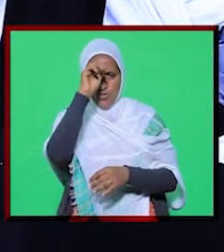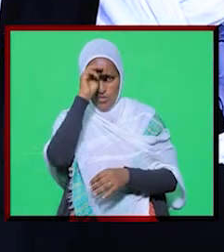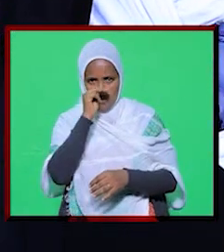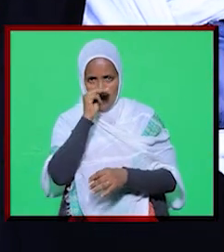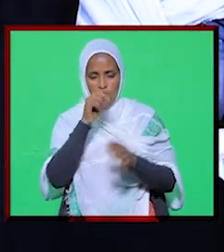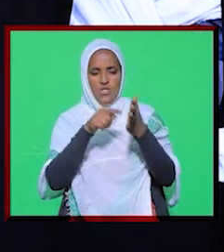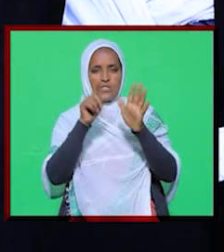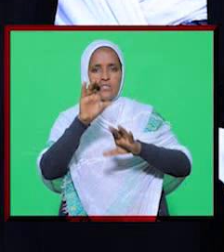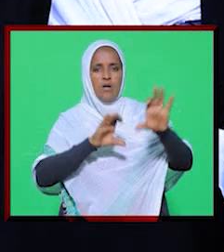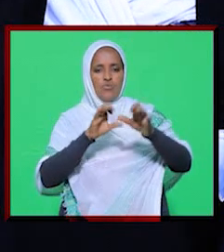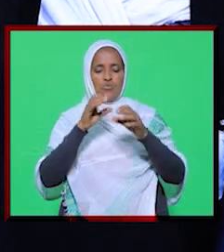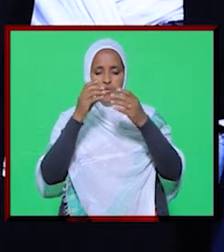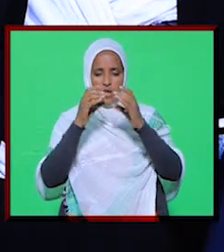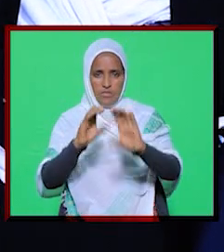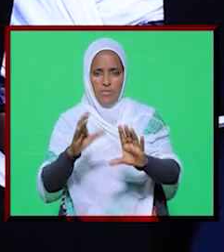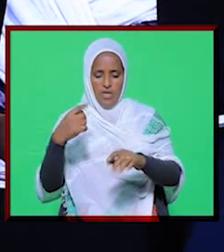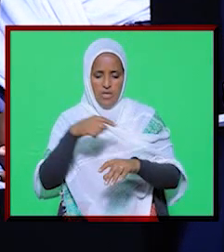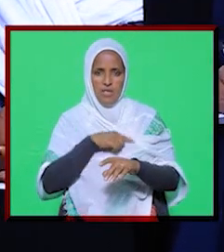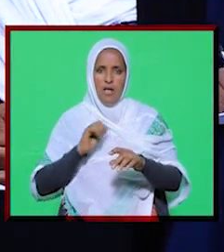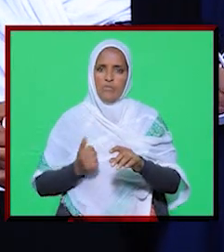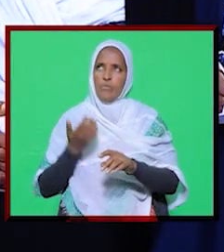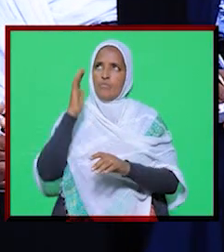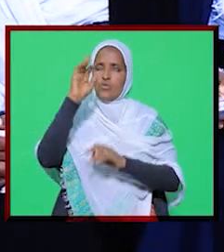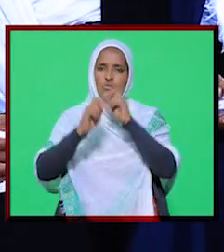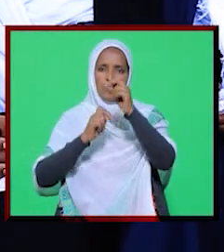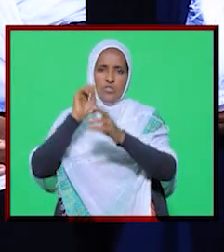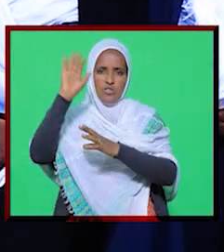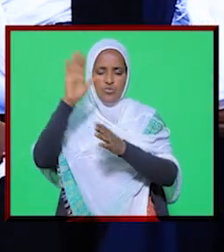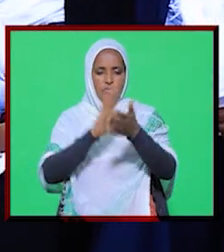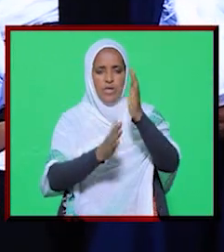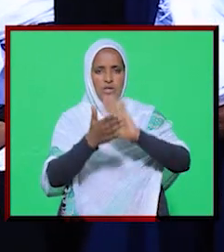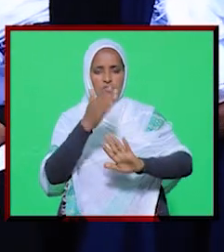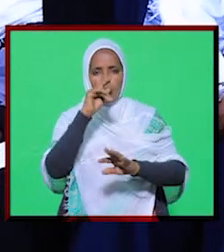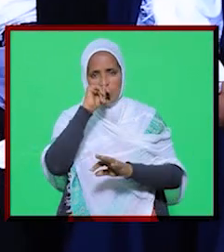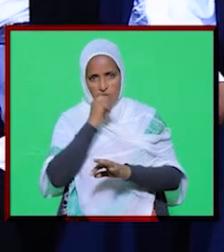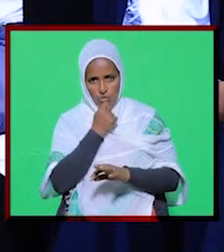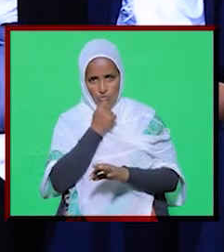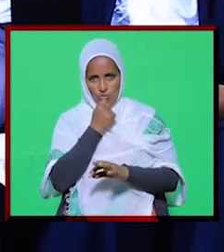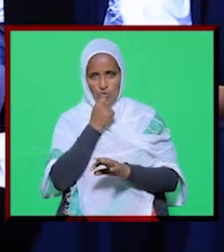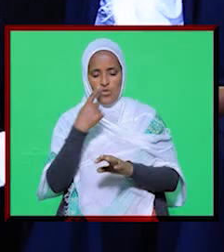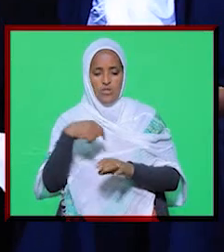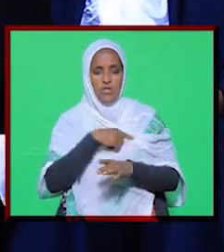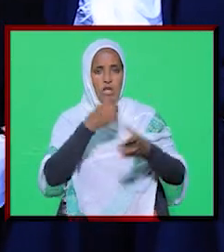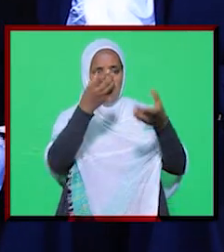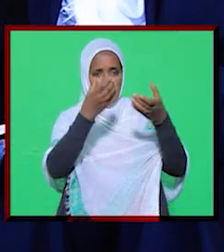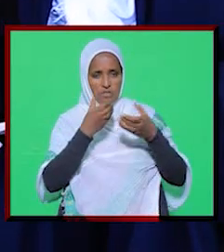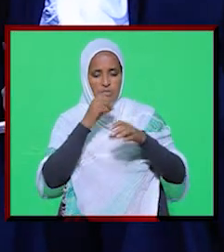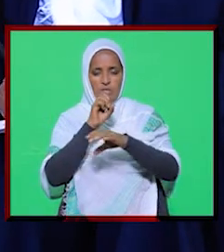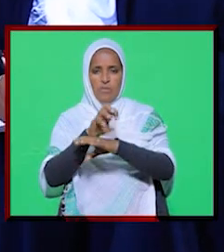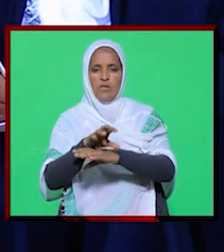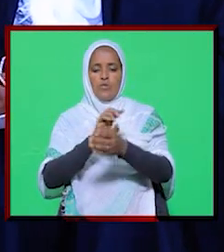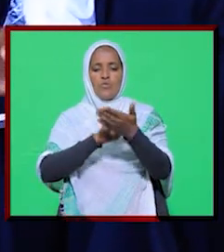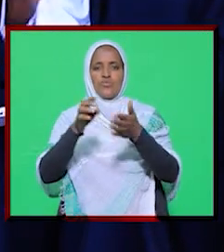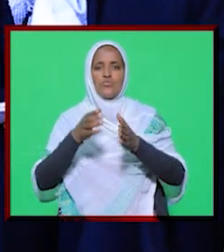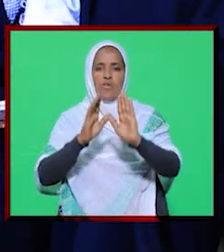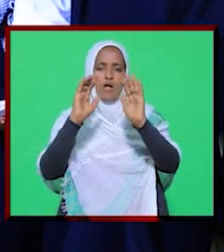ገልጦ እንዳስተማረ እኛንም በምህረቱ በቸርነቱ በይቅርታው በትዕግስቱ እንዲያስተምረን እንዲመክረን ቅዱስ